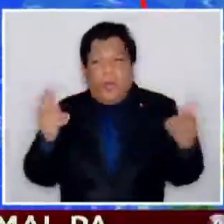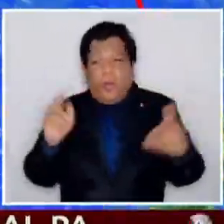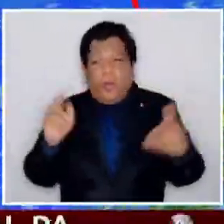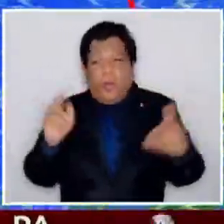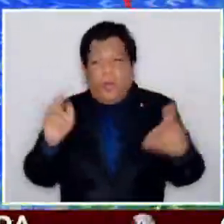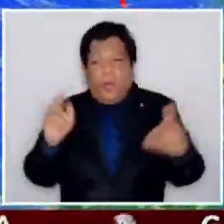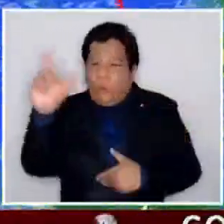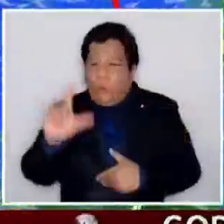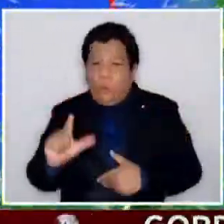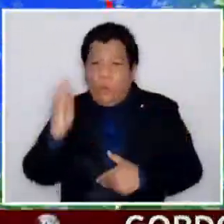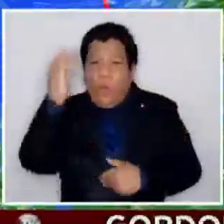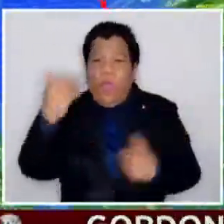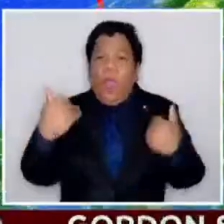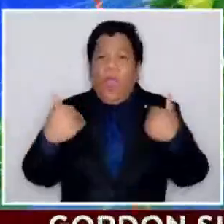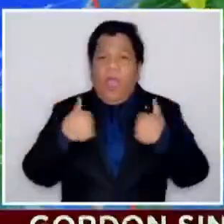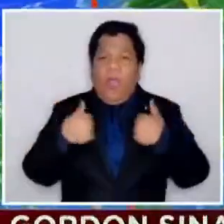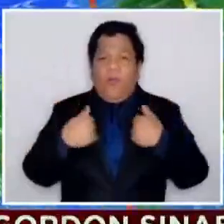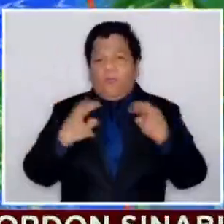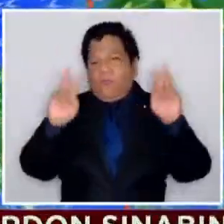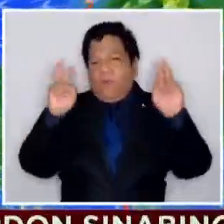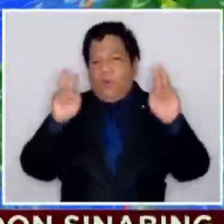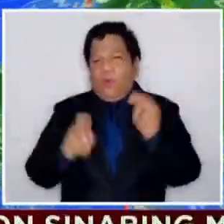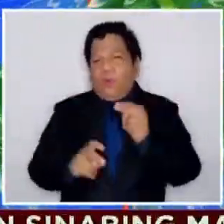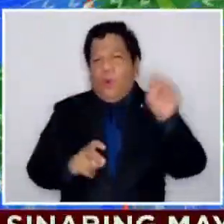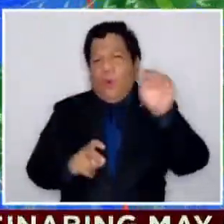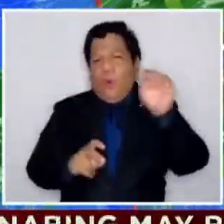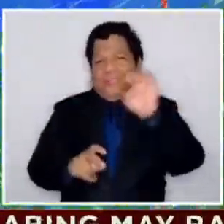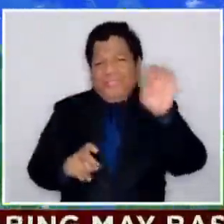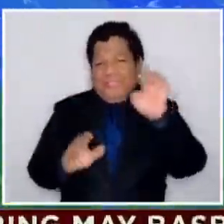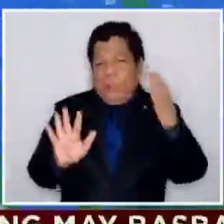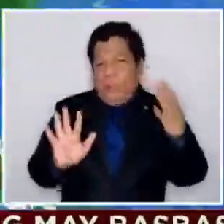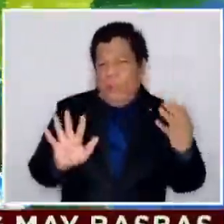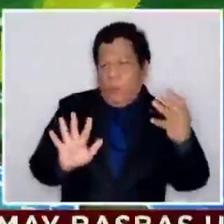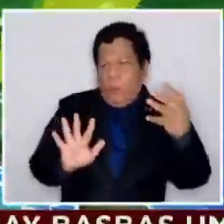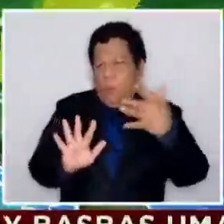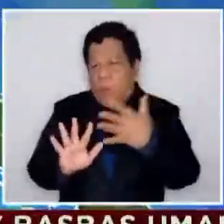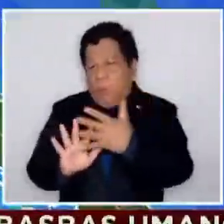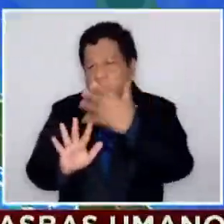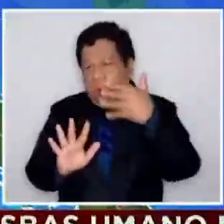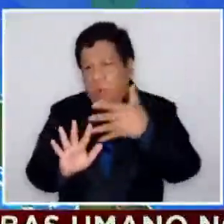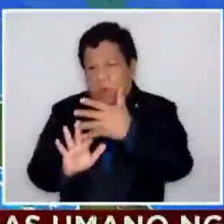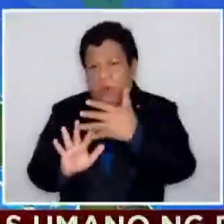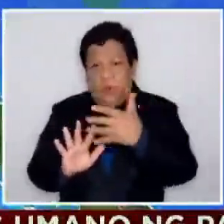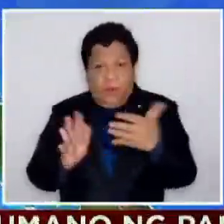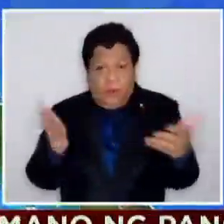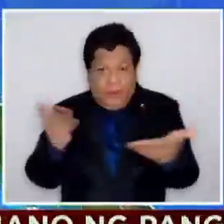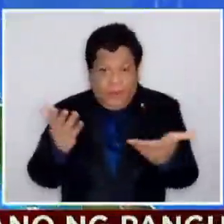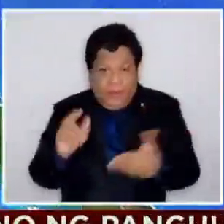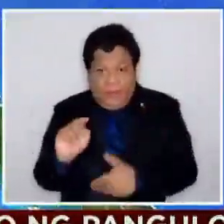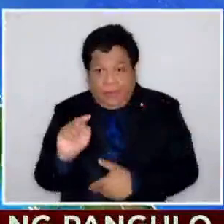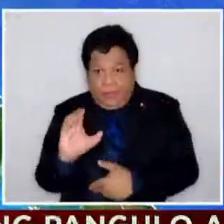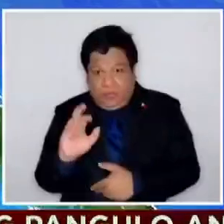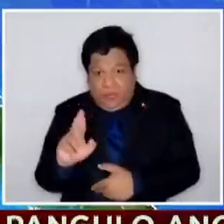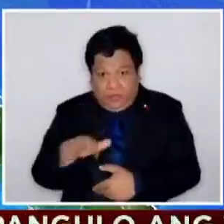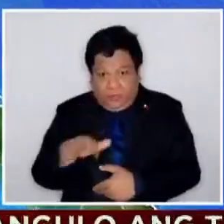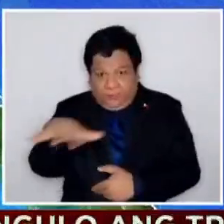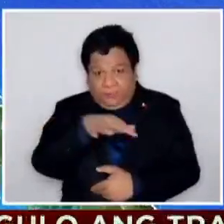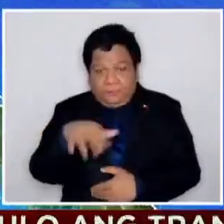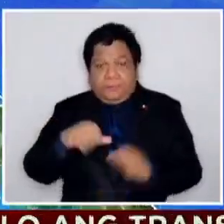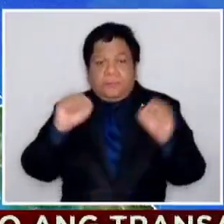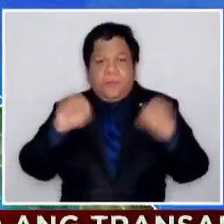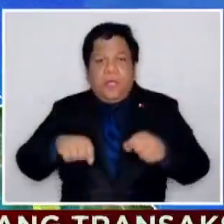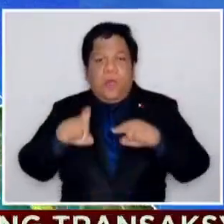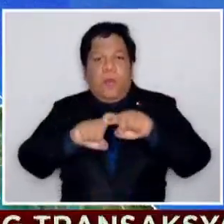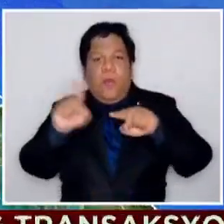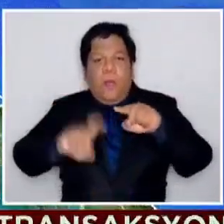sa northeasterly wind flow. Dito naman sa Metro Manila at sa nalalabing bahagi ng Luzon, may tsansa ng thunderstorms bukas